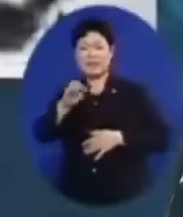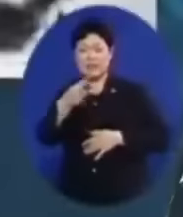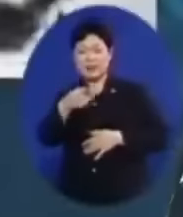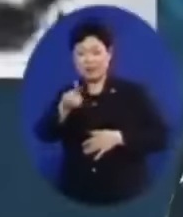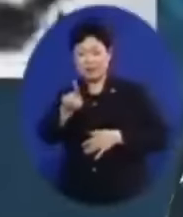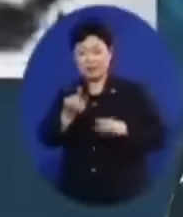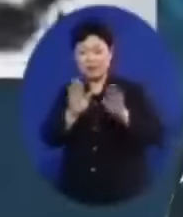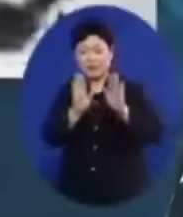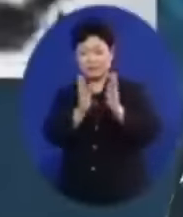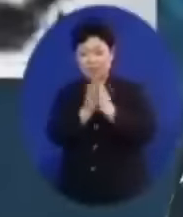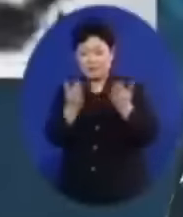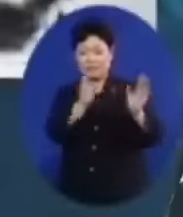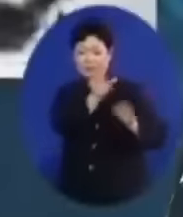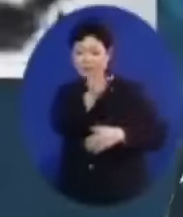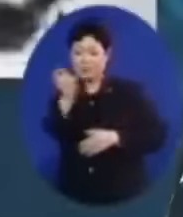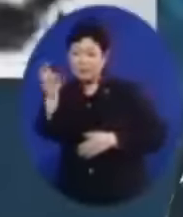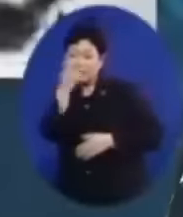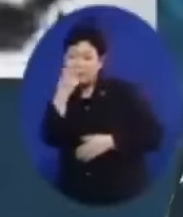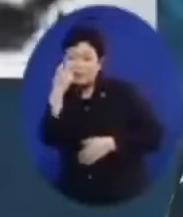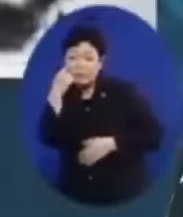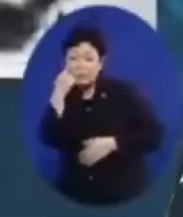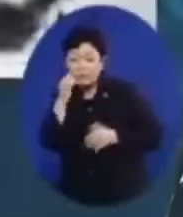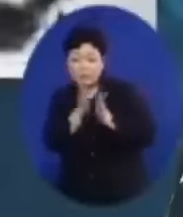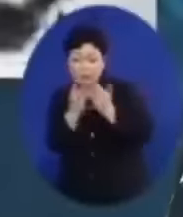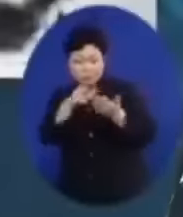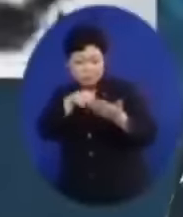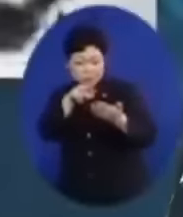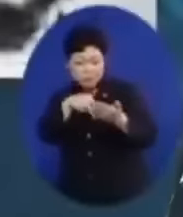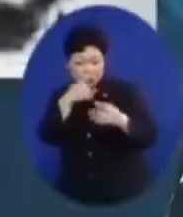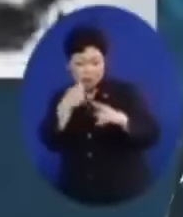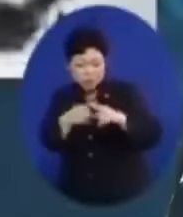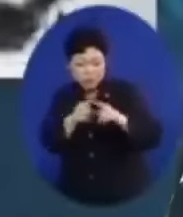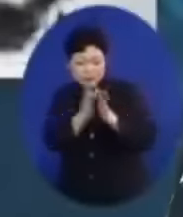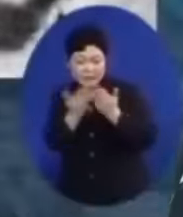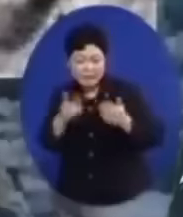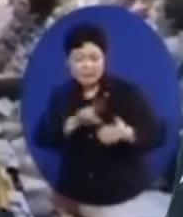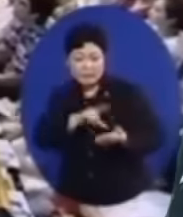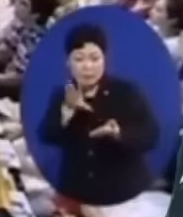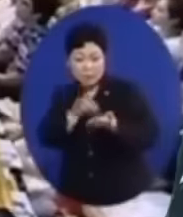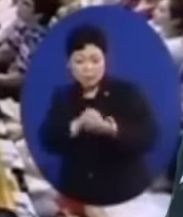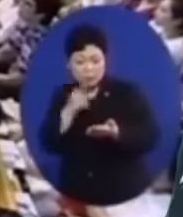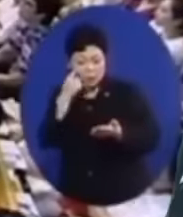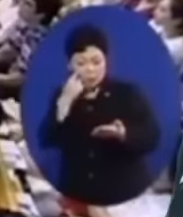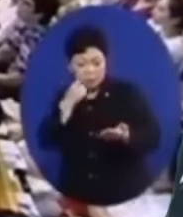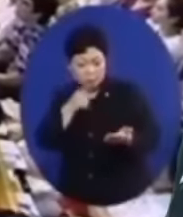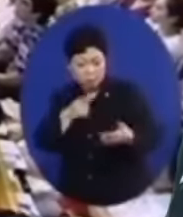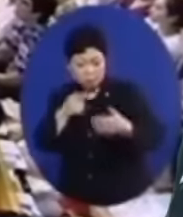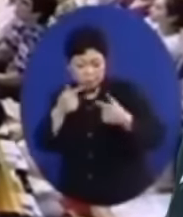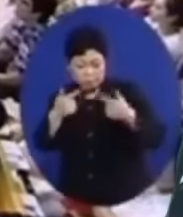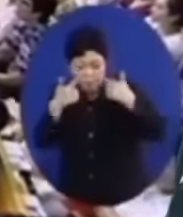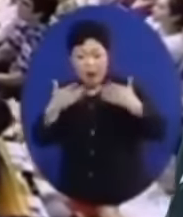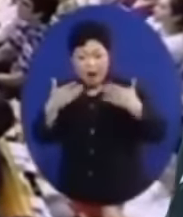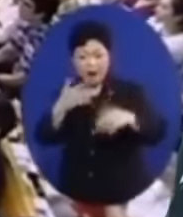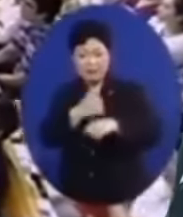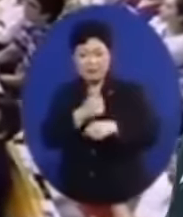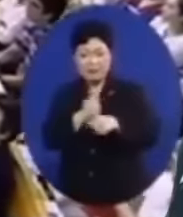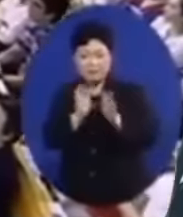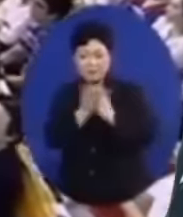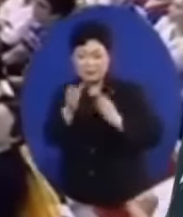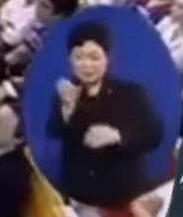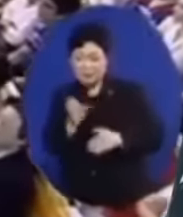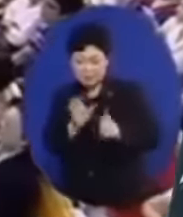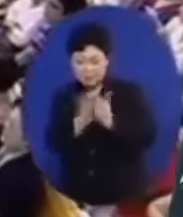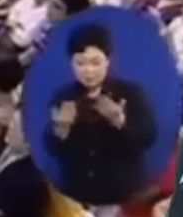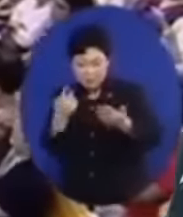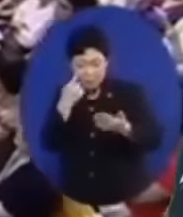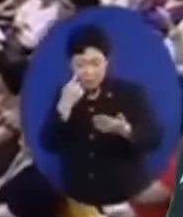서재에서 이리저리 살피면서 책을 보는데 한 책의 제목이 눈에 확 들어왔습니다. 그 책을 빼서 보니